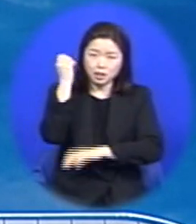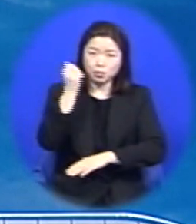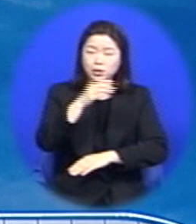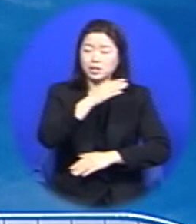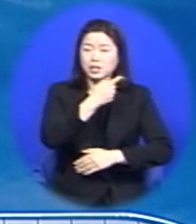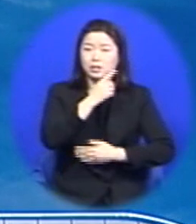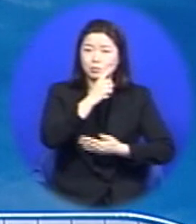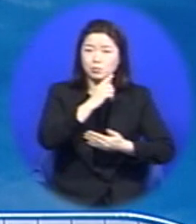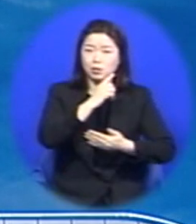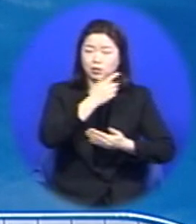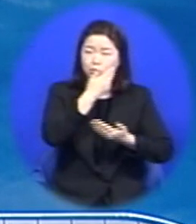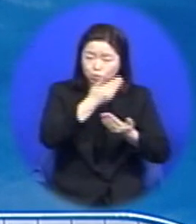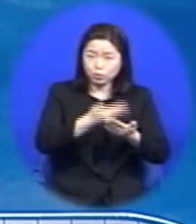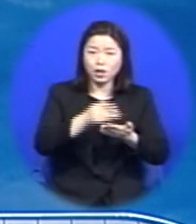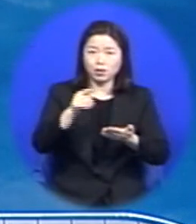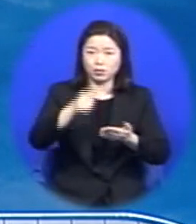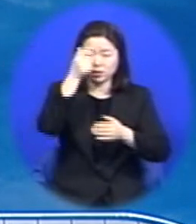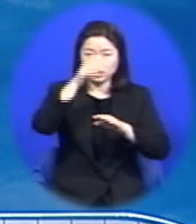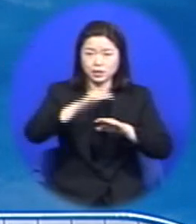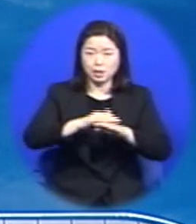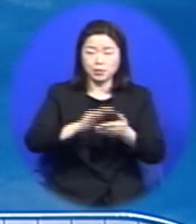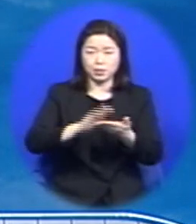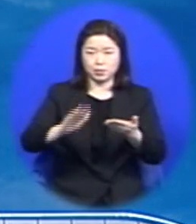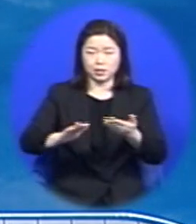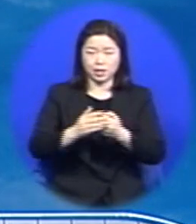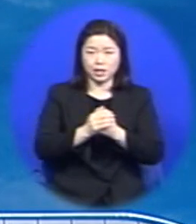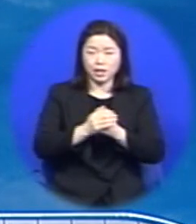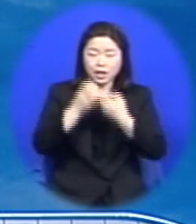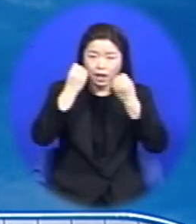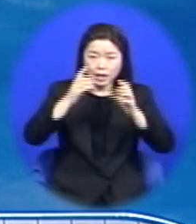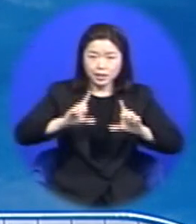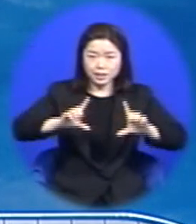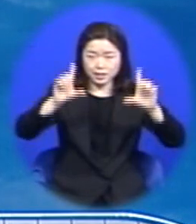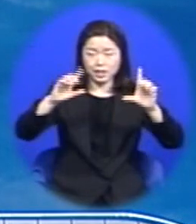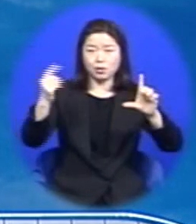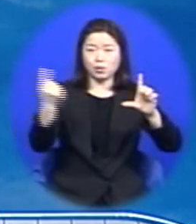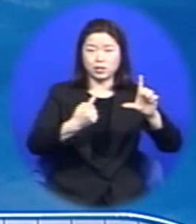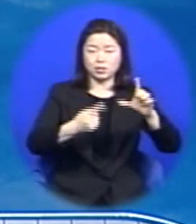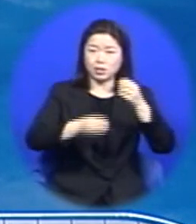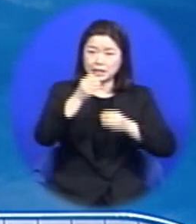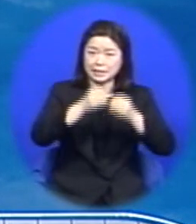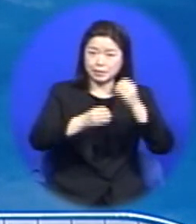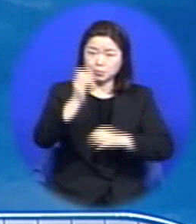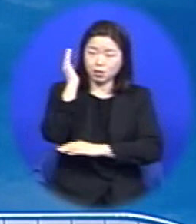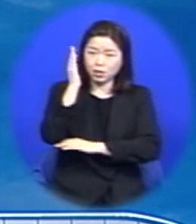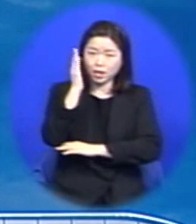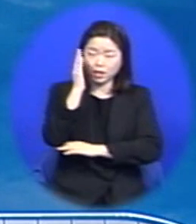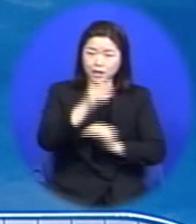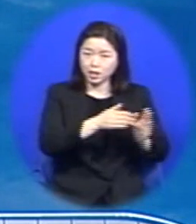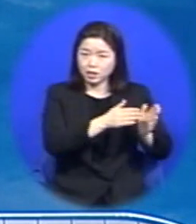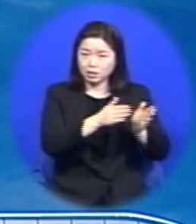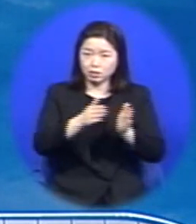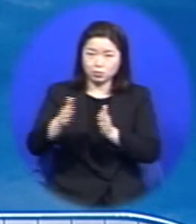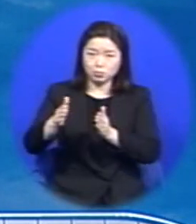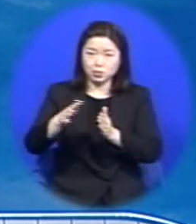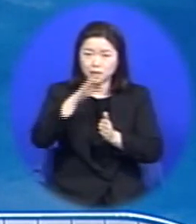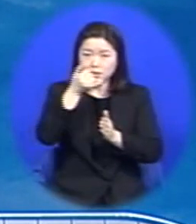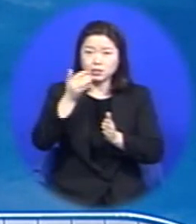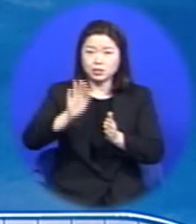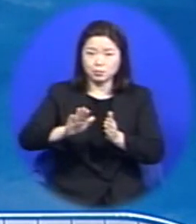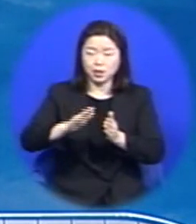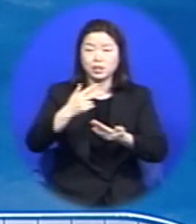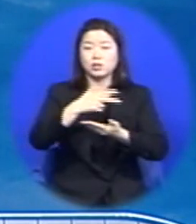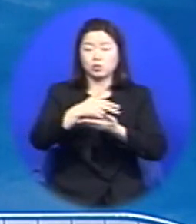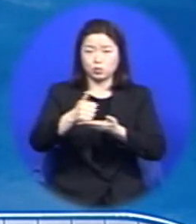예배입니다. 이번 새해 들어와서 시편 강해를 이어서 하려고 준비를 했는데